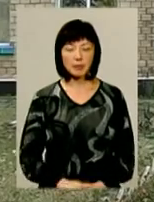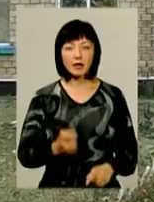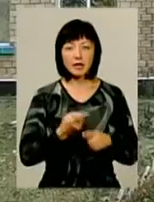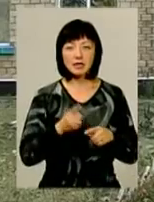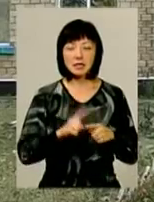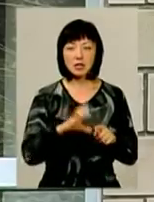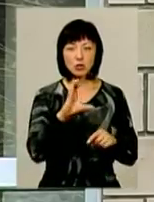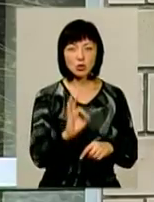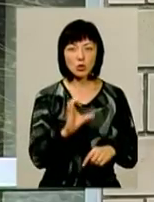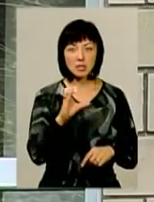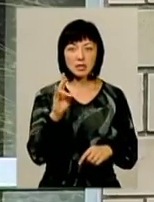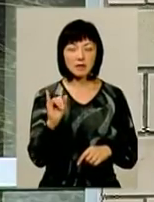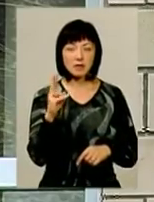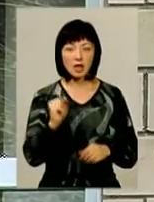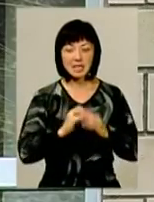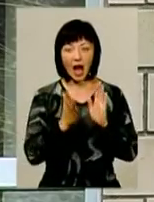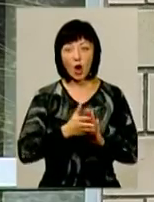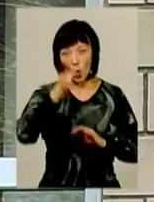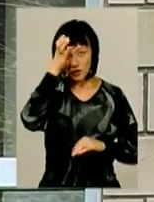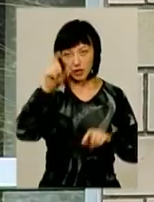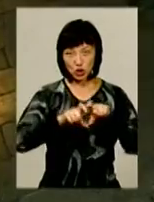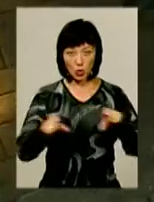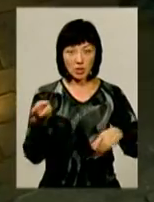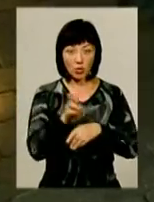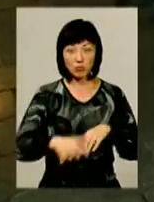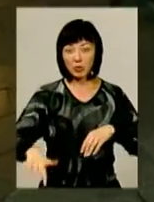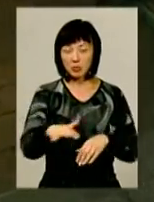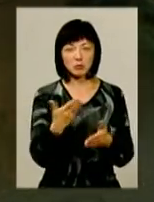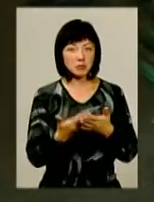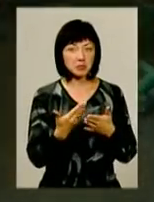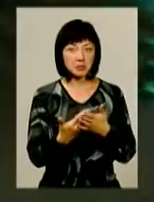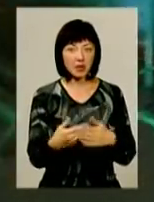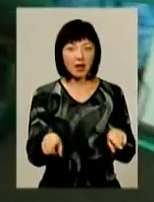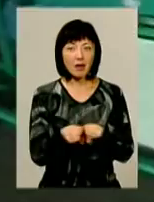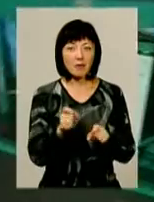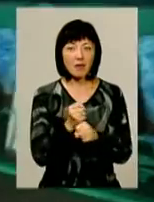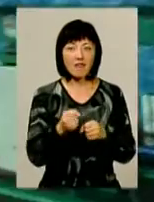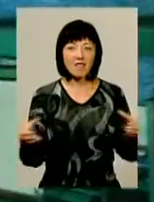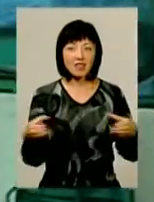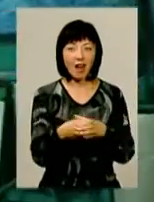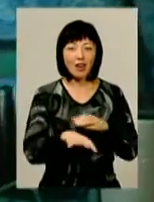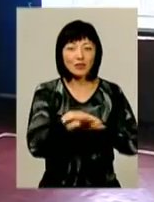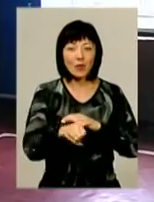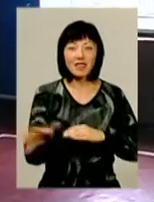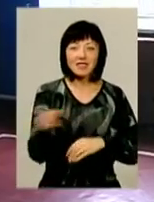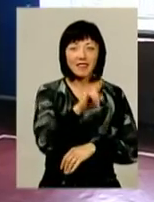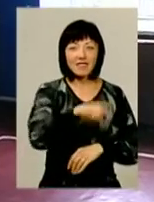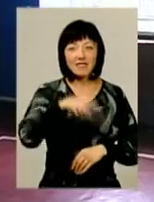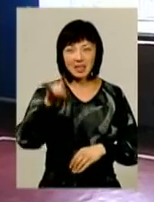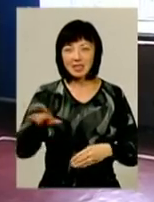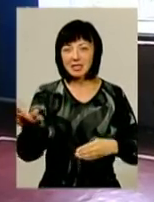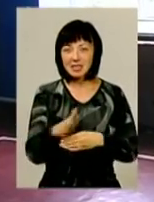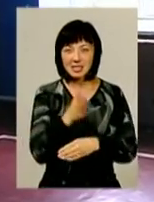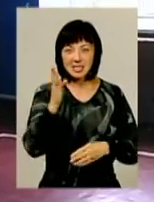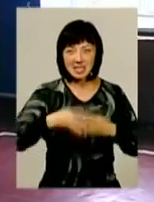Соснівська загальноосвітня школа. Коли заходиш в приміщення, здається, що тут добре попрацювала ватага злодіїв. На всіх вікнах зрізані